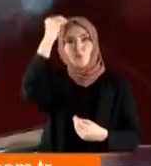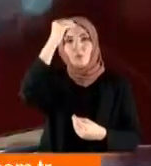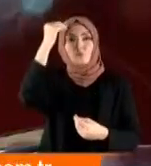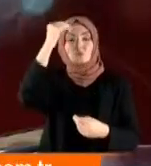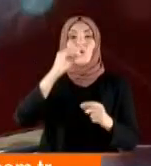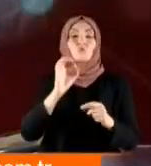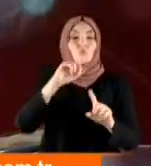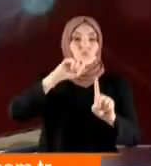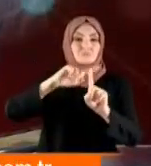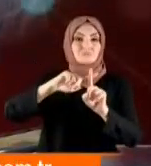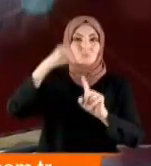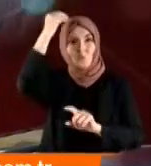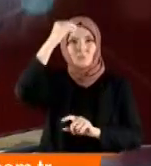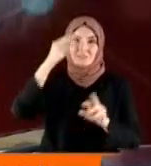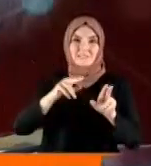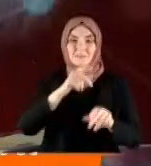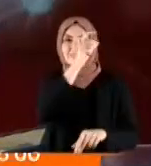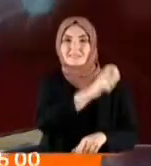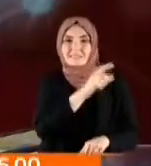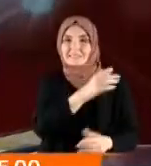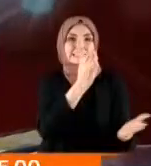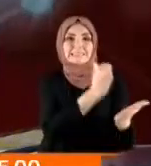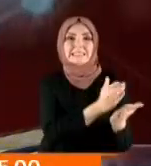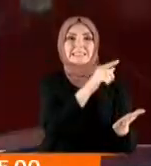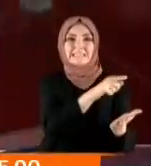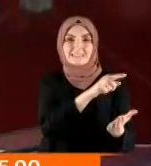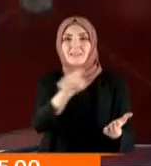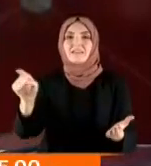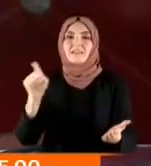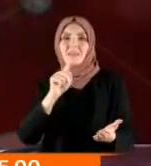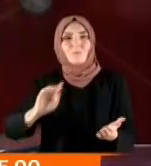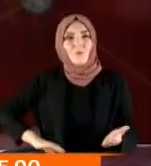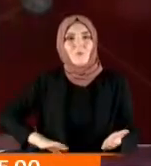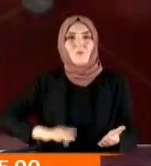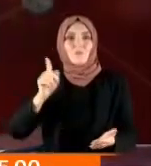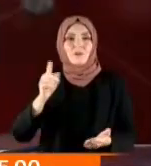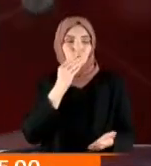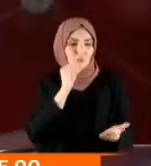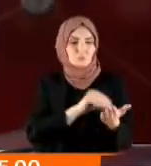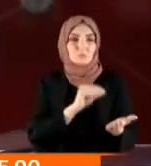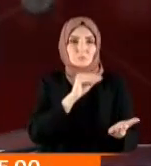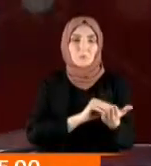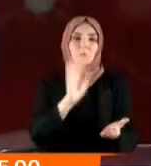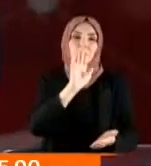Ortodoks rahibin cenazesini de öperek uğurladılar. Sıra dışı görüntüler epey tepki çekti tabii.